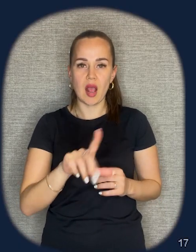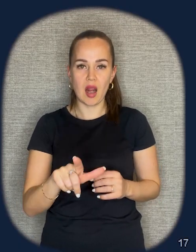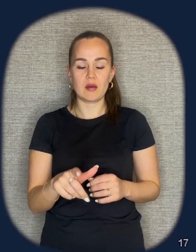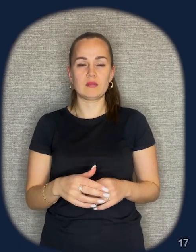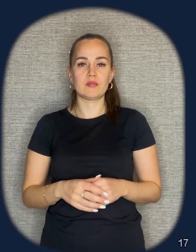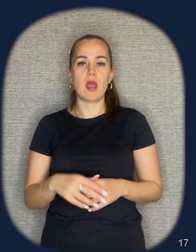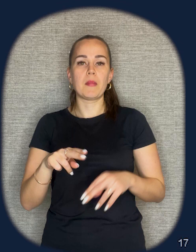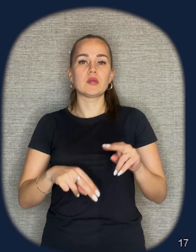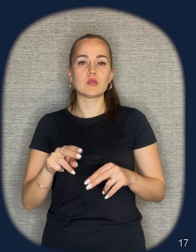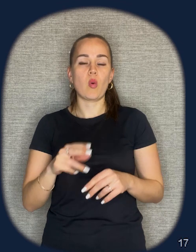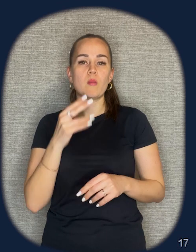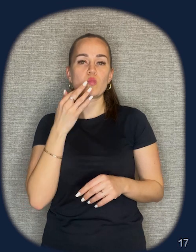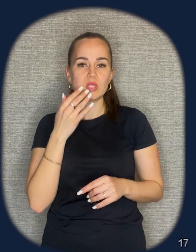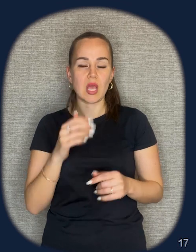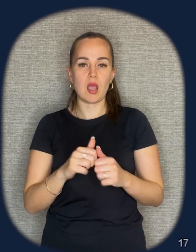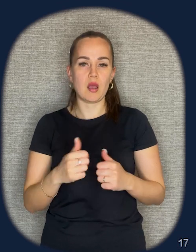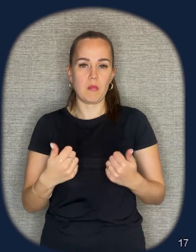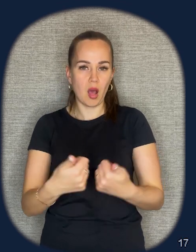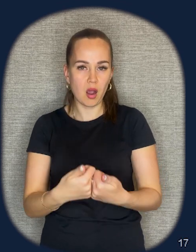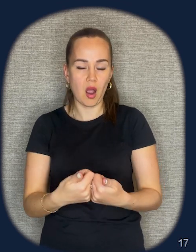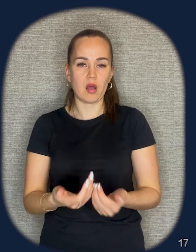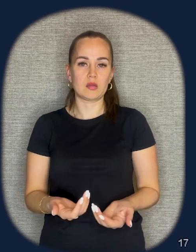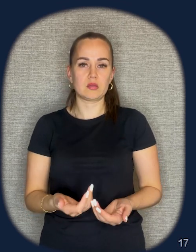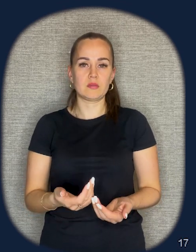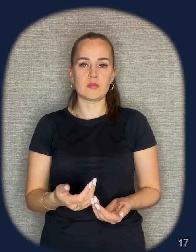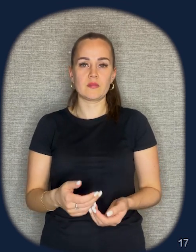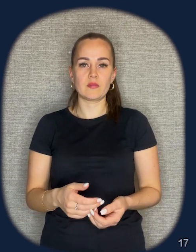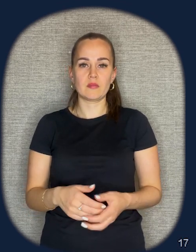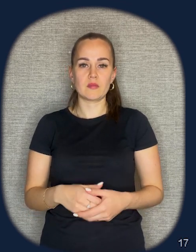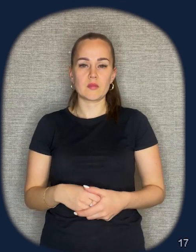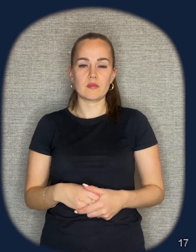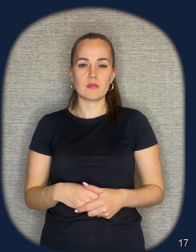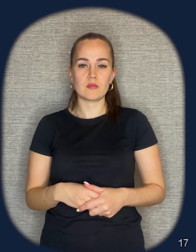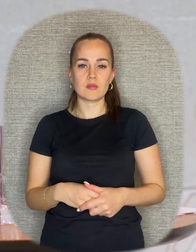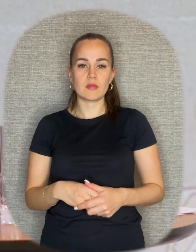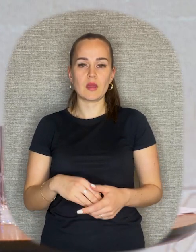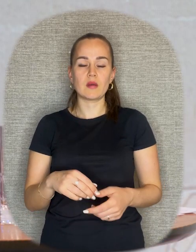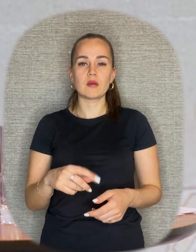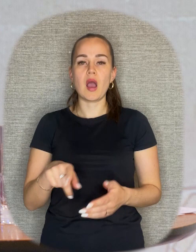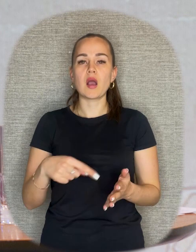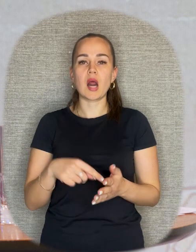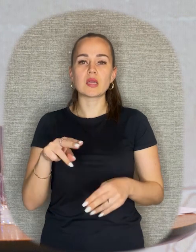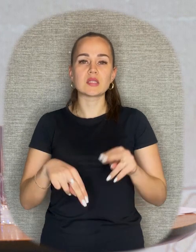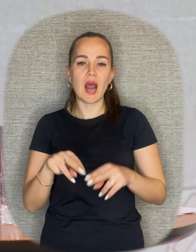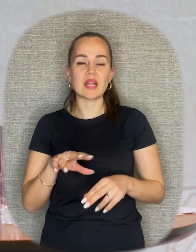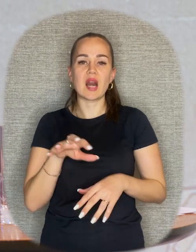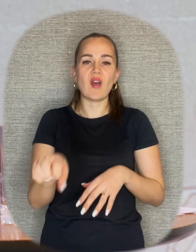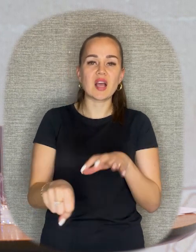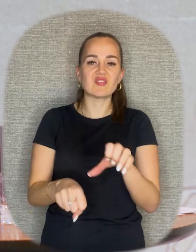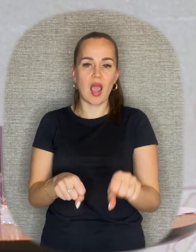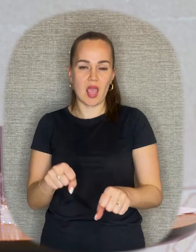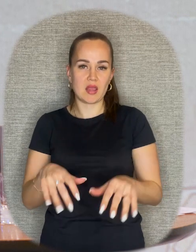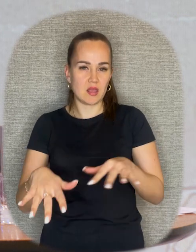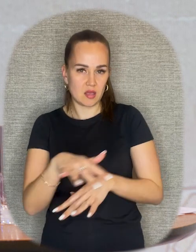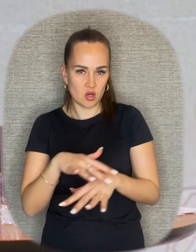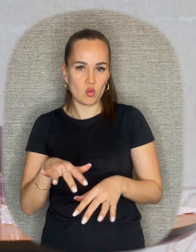вокруг Смольного Да и недавно обсуждаемый тот же самый Орловский тоннель проекты постройки музея блокады то есть опять